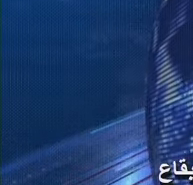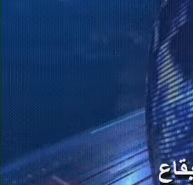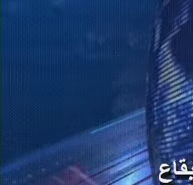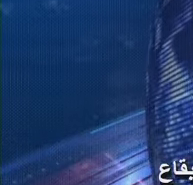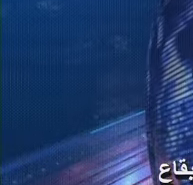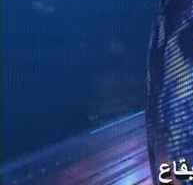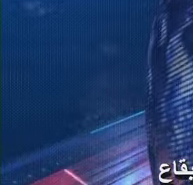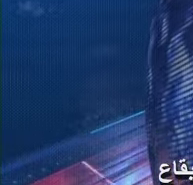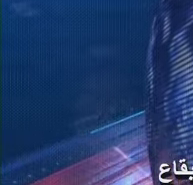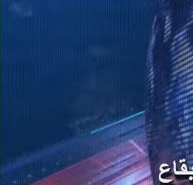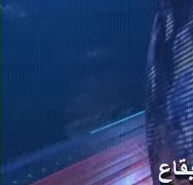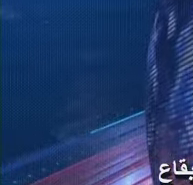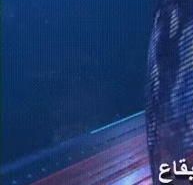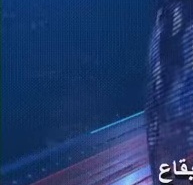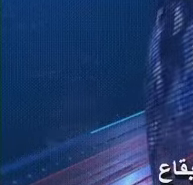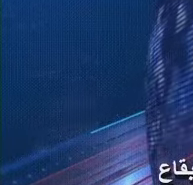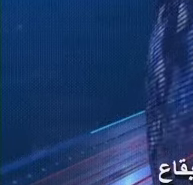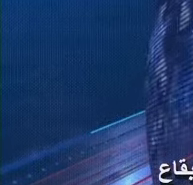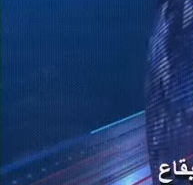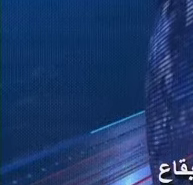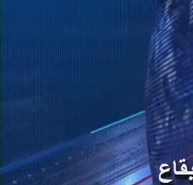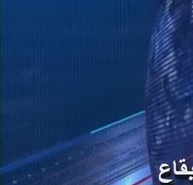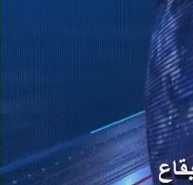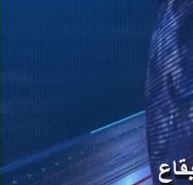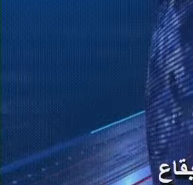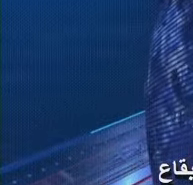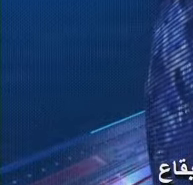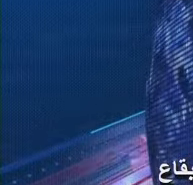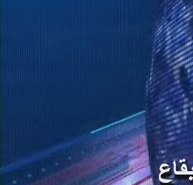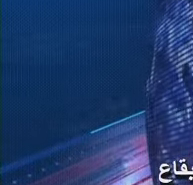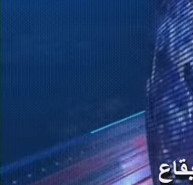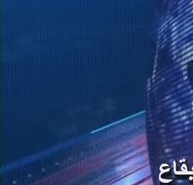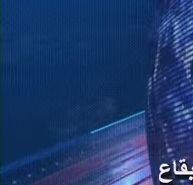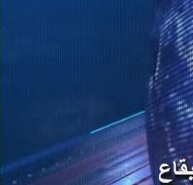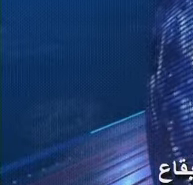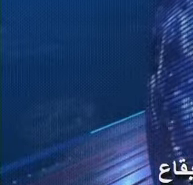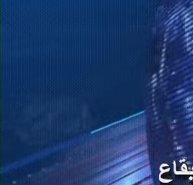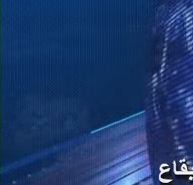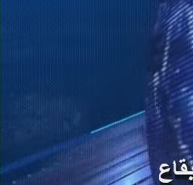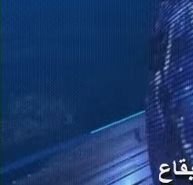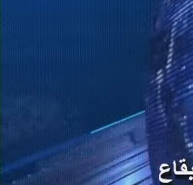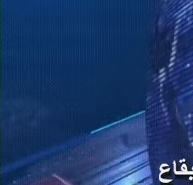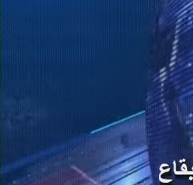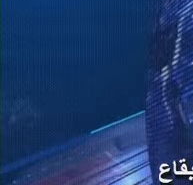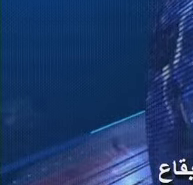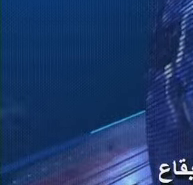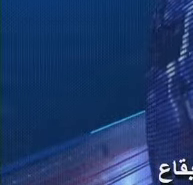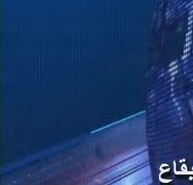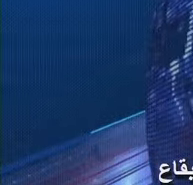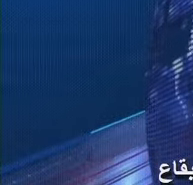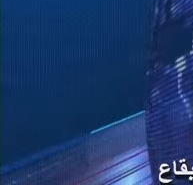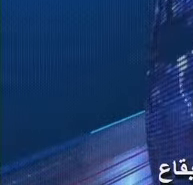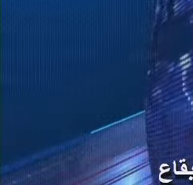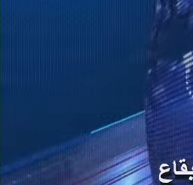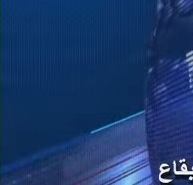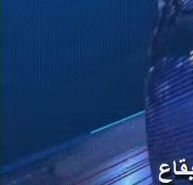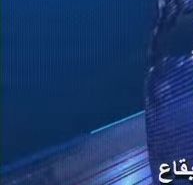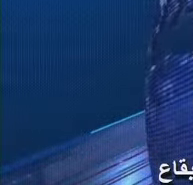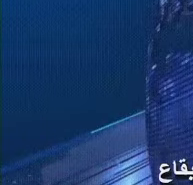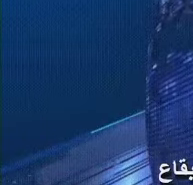رياق وكان قبل عند ظهر اليوم غار على بلده الكرك حيث استهدف مبنيين من مؤلف من عده